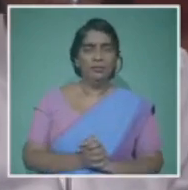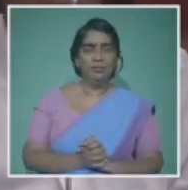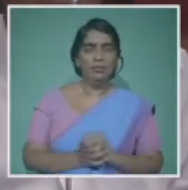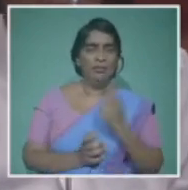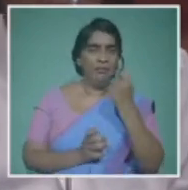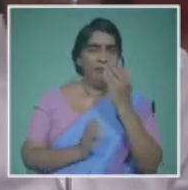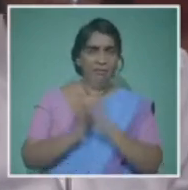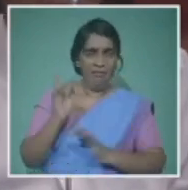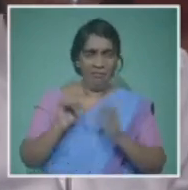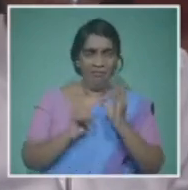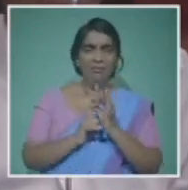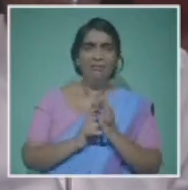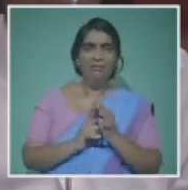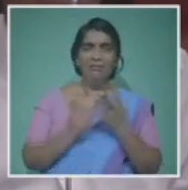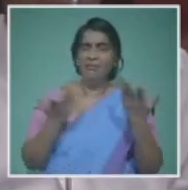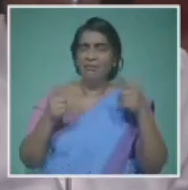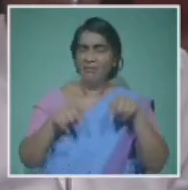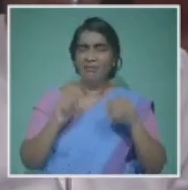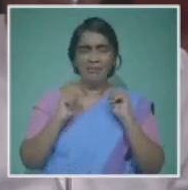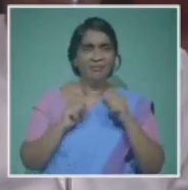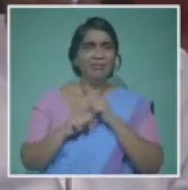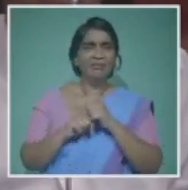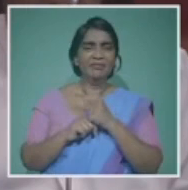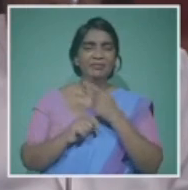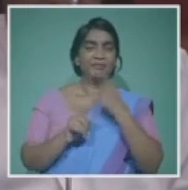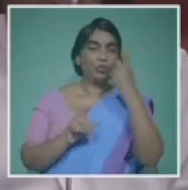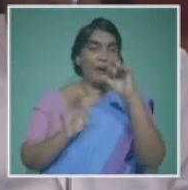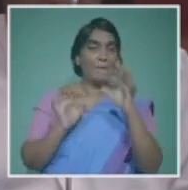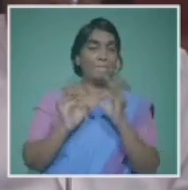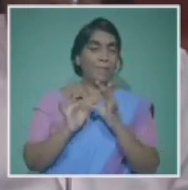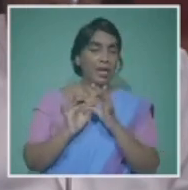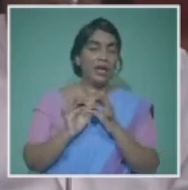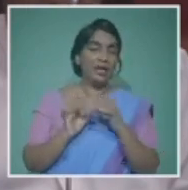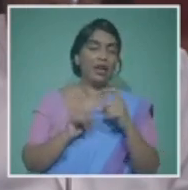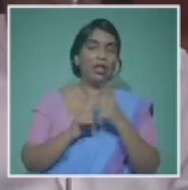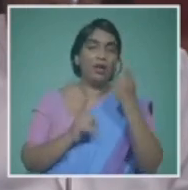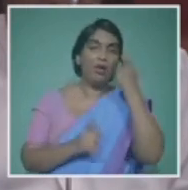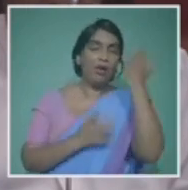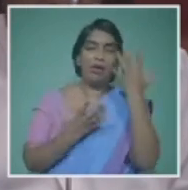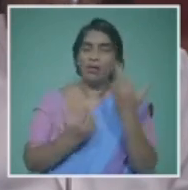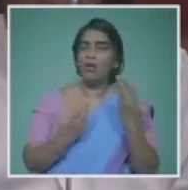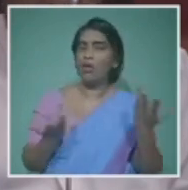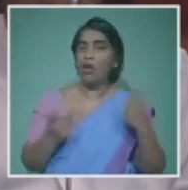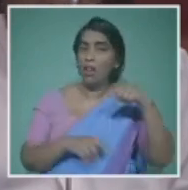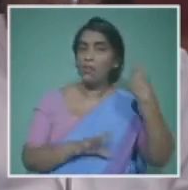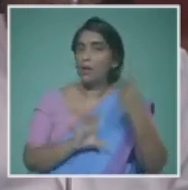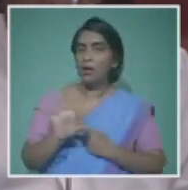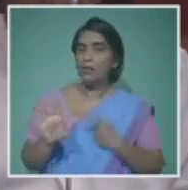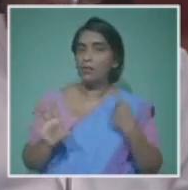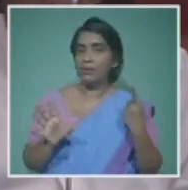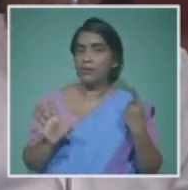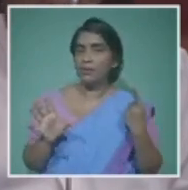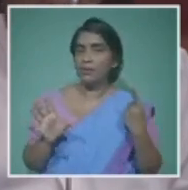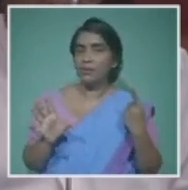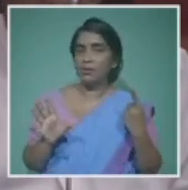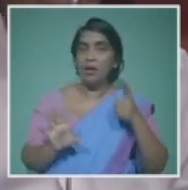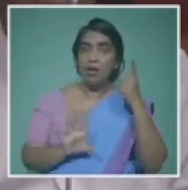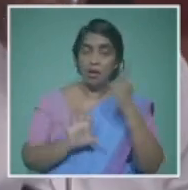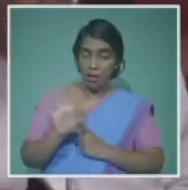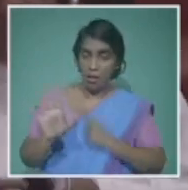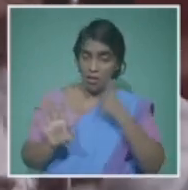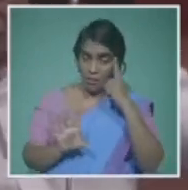Budal ni betul ba? Dalam kau tu mee 12 billion dollars hoya kan ni laba na urut deh. දැන්